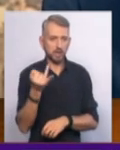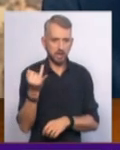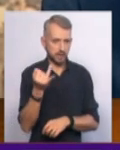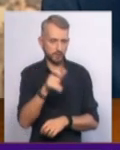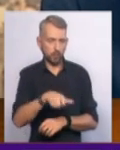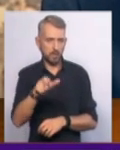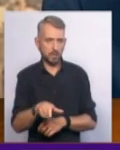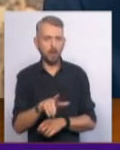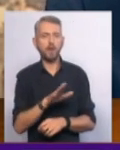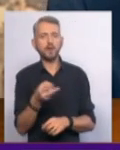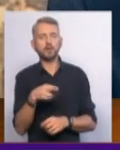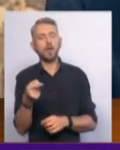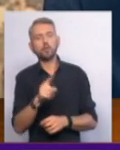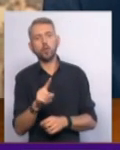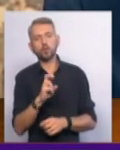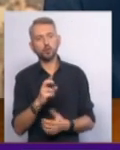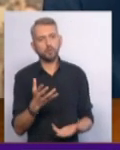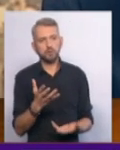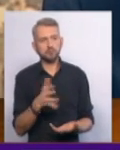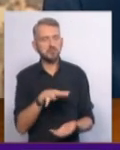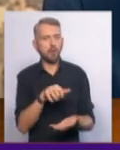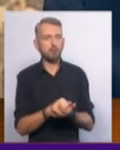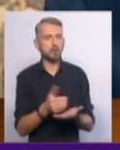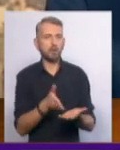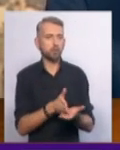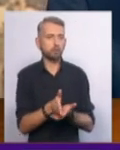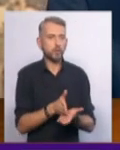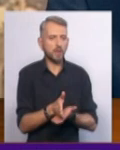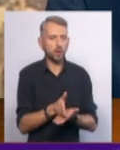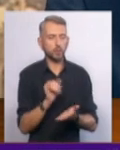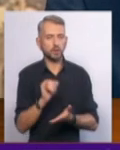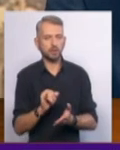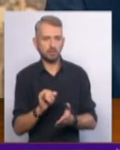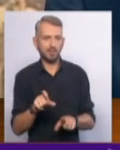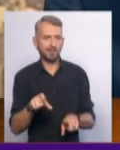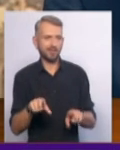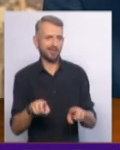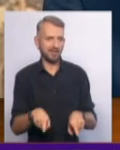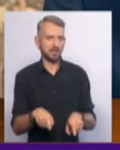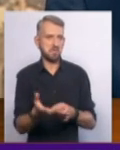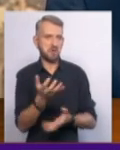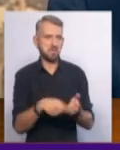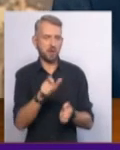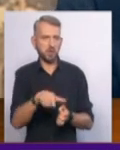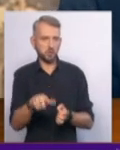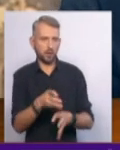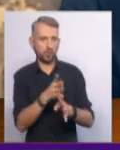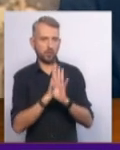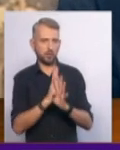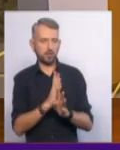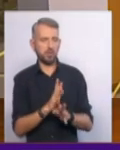громадян, а не для того, щоб займати якусь посаду і сидіти, приймати людей, такий я важливий,